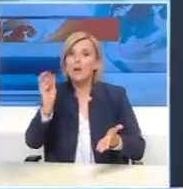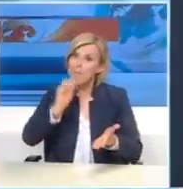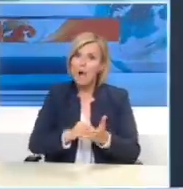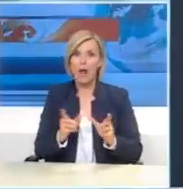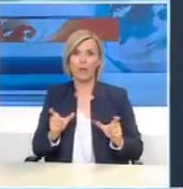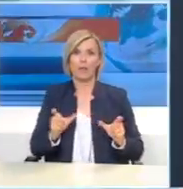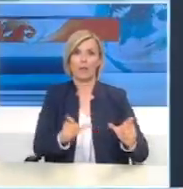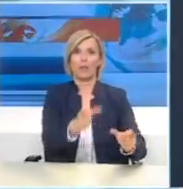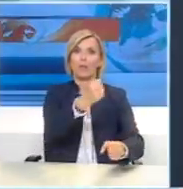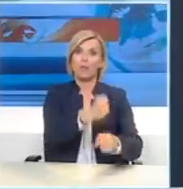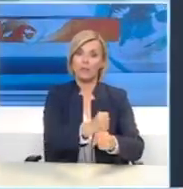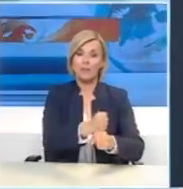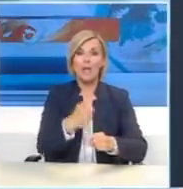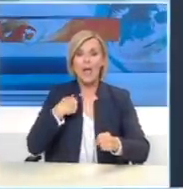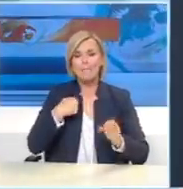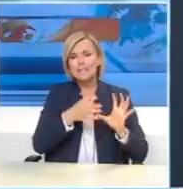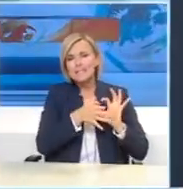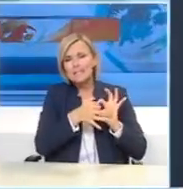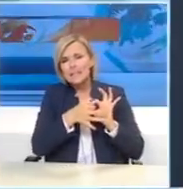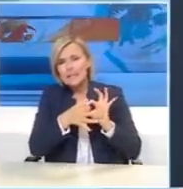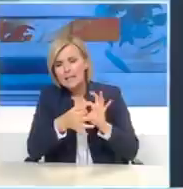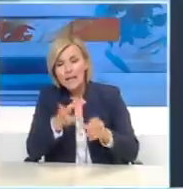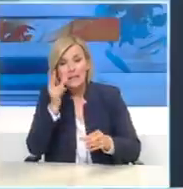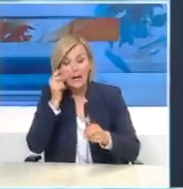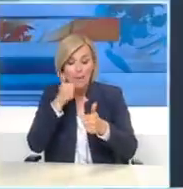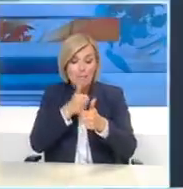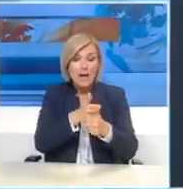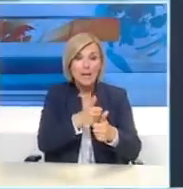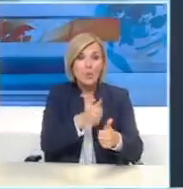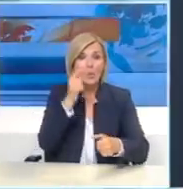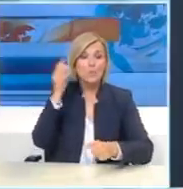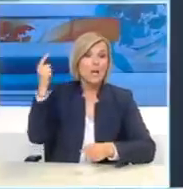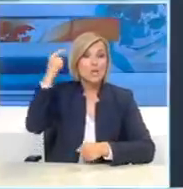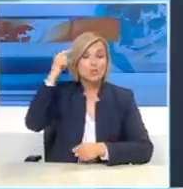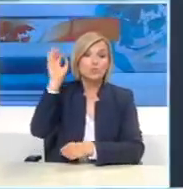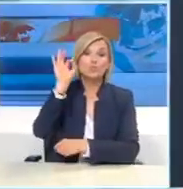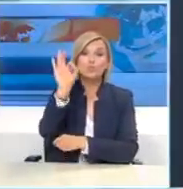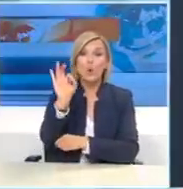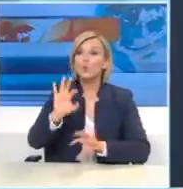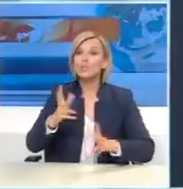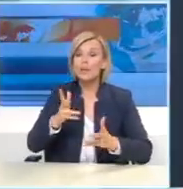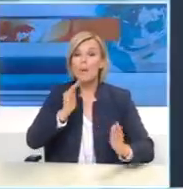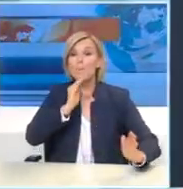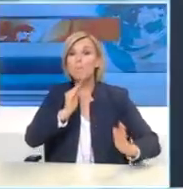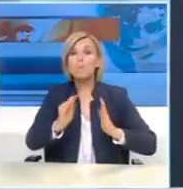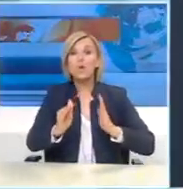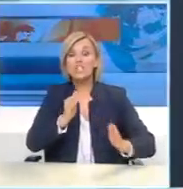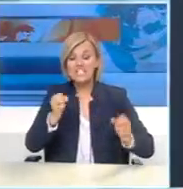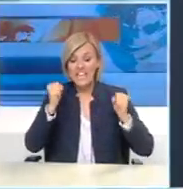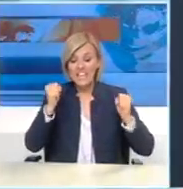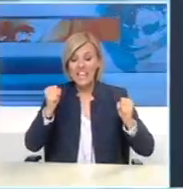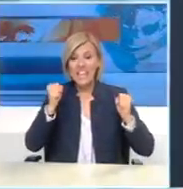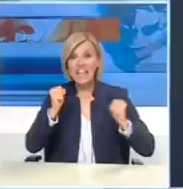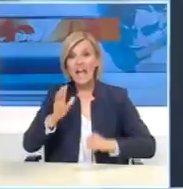κατάστασης θα είναι συνεχής. Το βασικό μέλημα παραμένει σταθερό. Η προστασία της υγείας των πολιτών και της ανθρώπινης